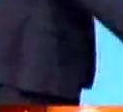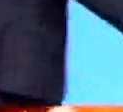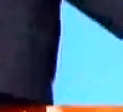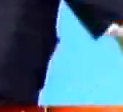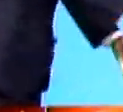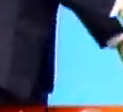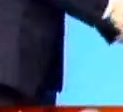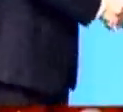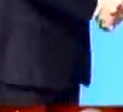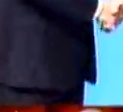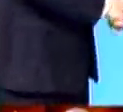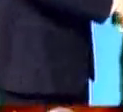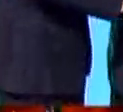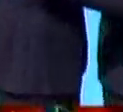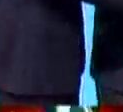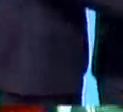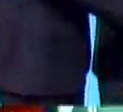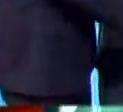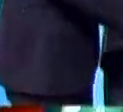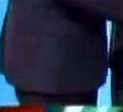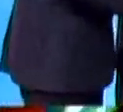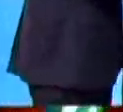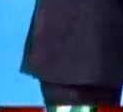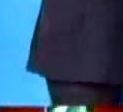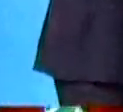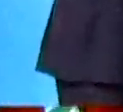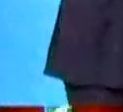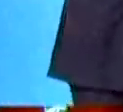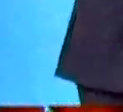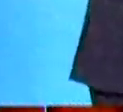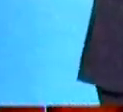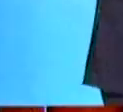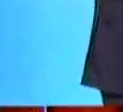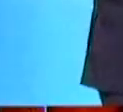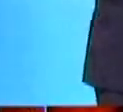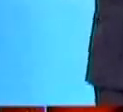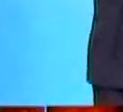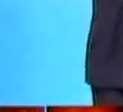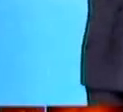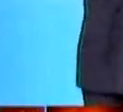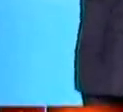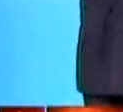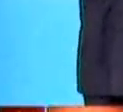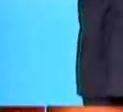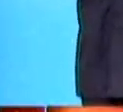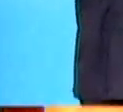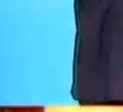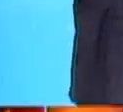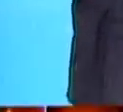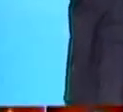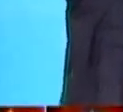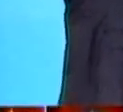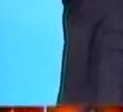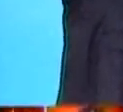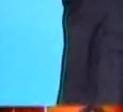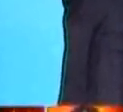各位观众，在四场的政见发表会在今天进行第四场了，圆满顺利落幕。